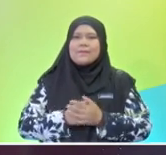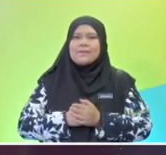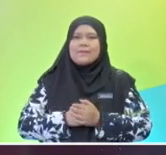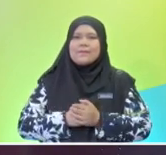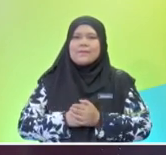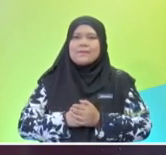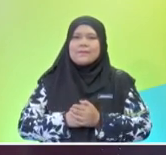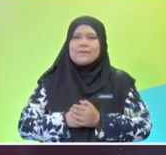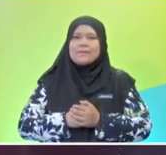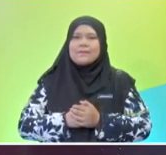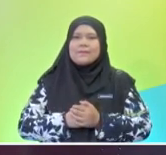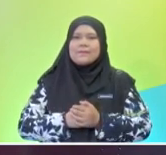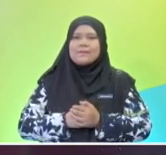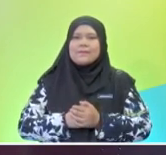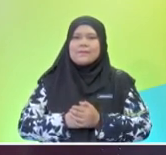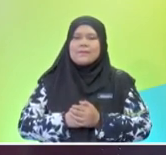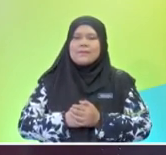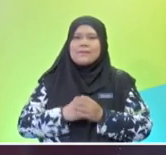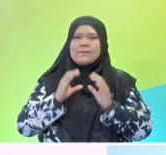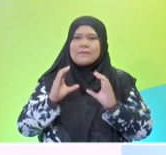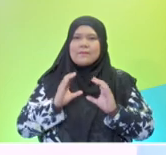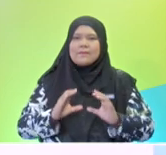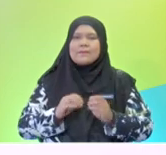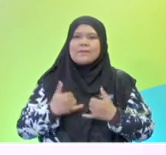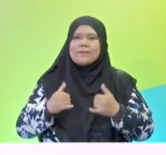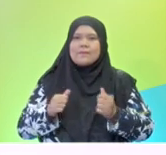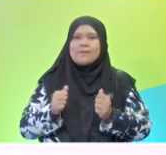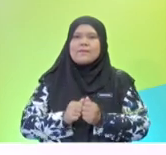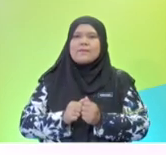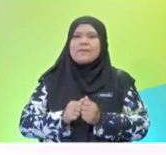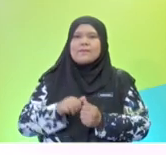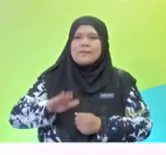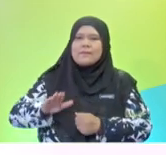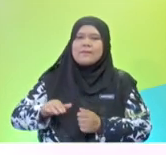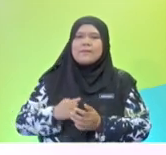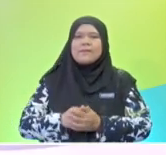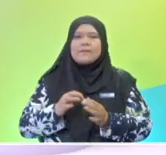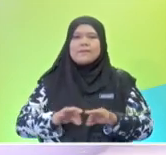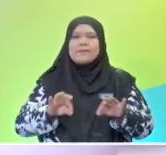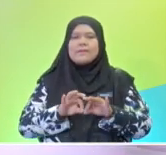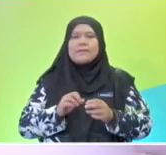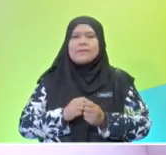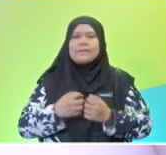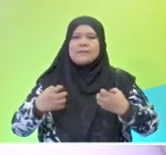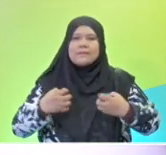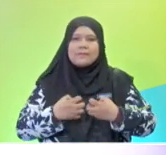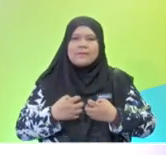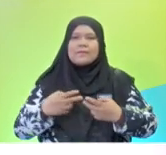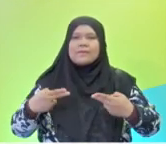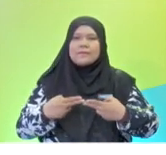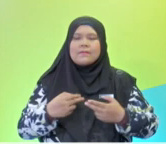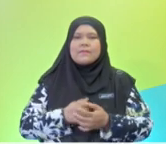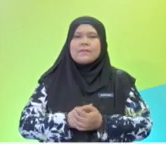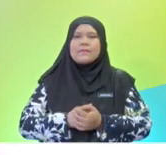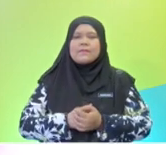Saling menyayangi ciri-ciri. Caranya adalah bermain bersama adik-beradik. Kepentingan pula mengeratkan hubungan.